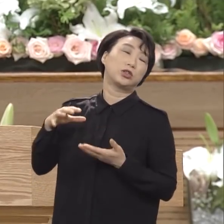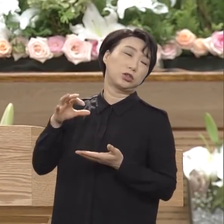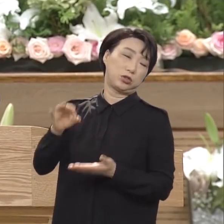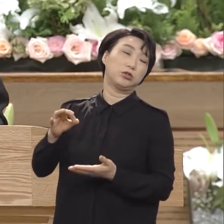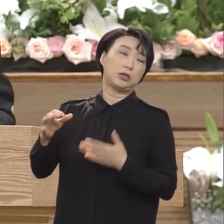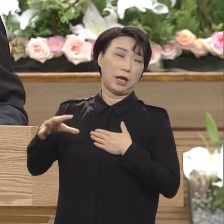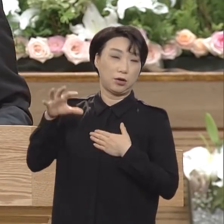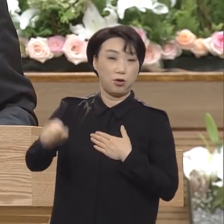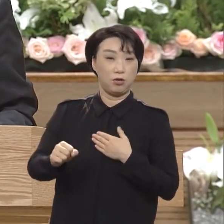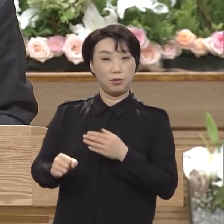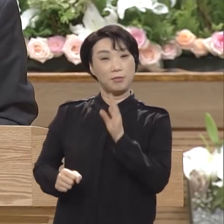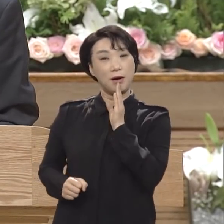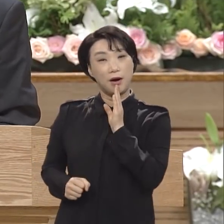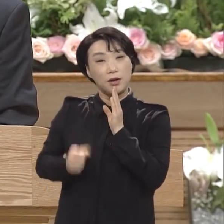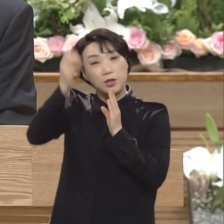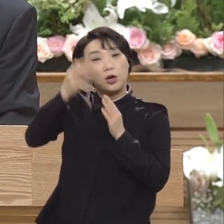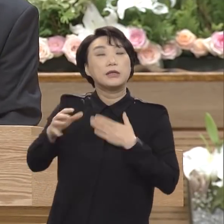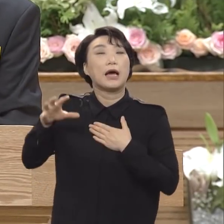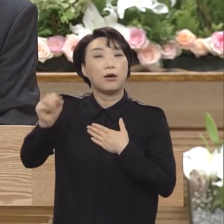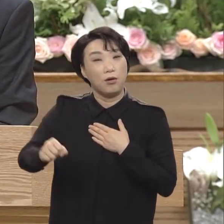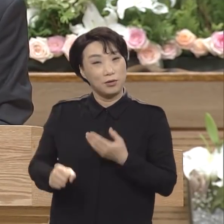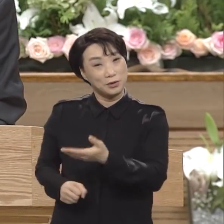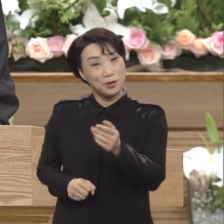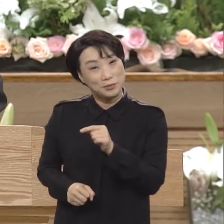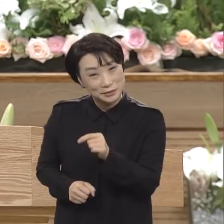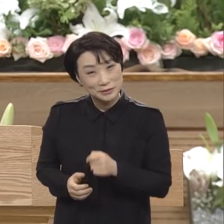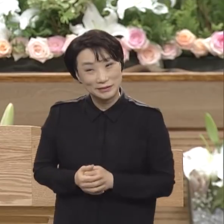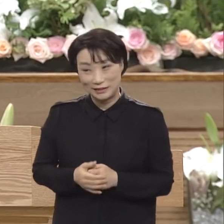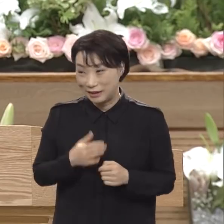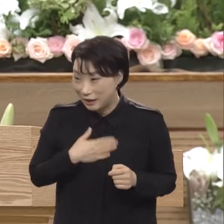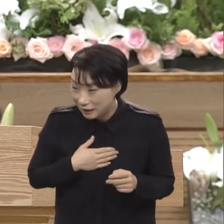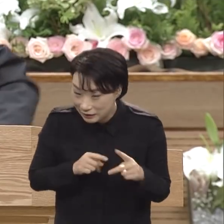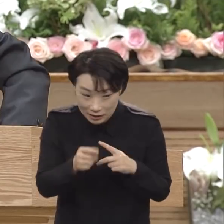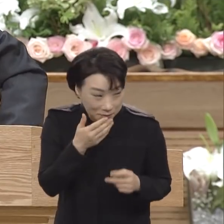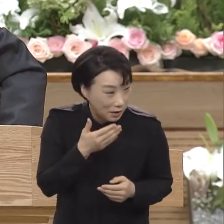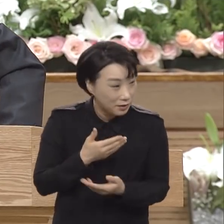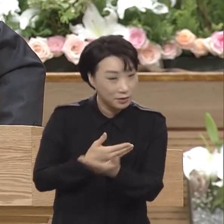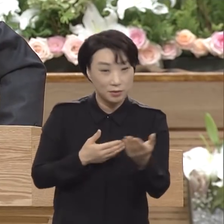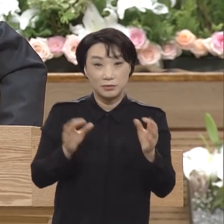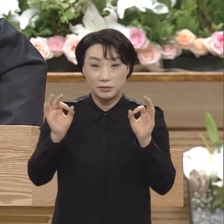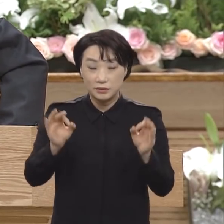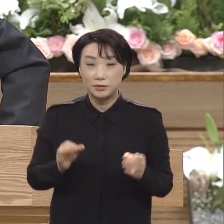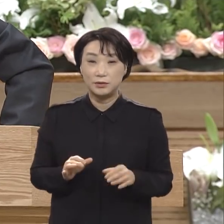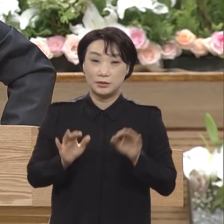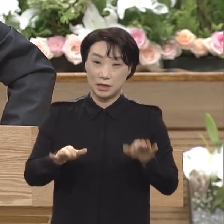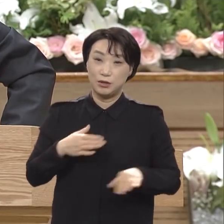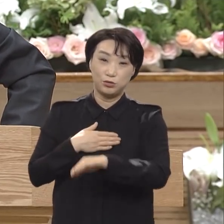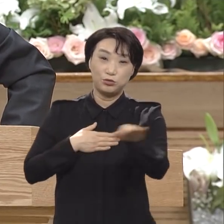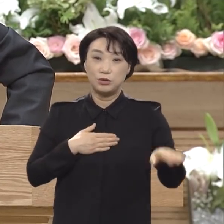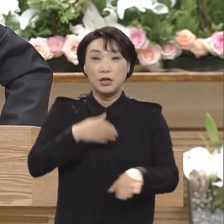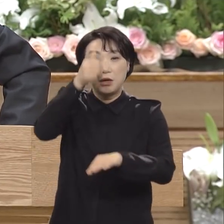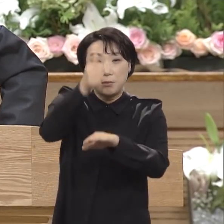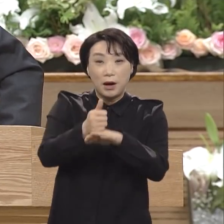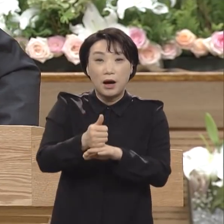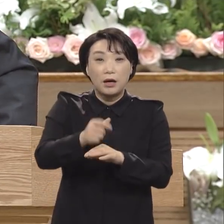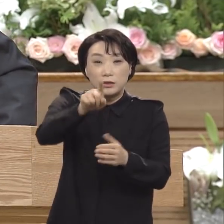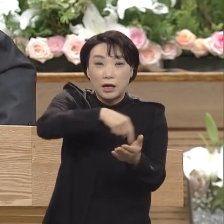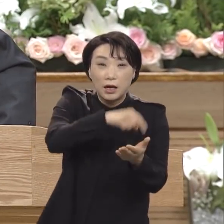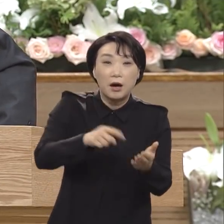말이요. 영적인 기업. 이해가 됩니까? 우리는 최후의 어떤